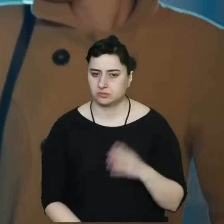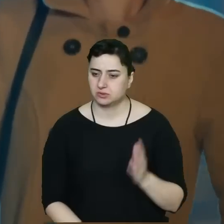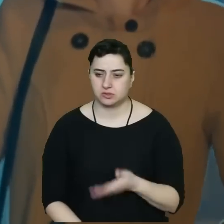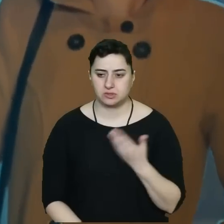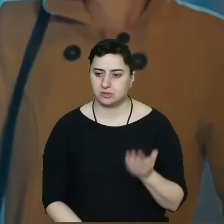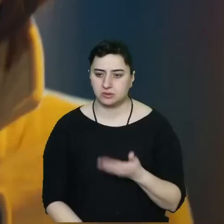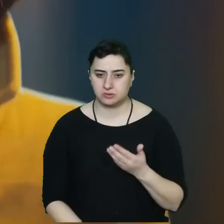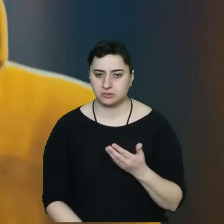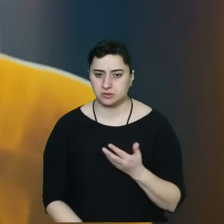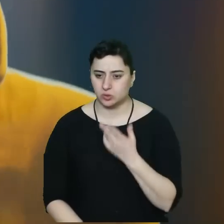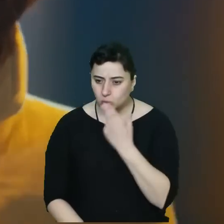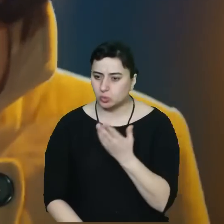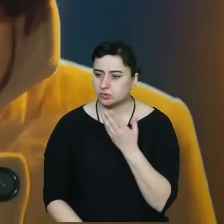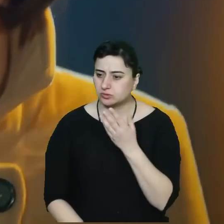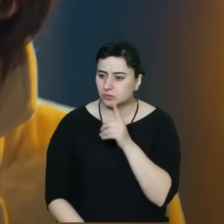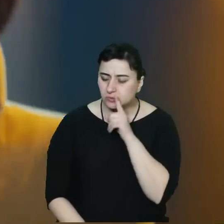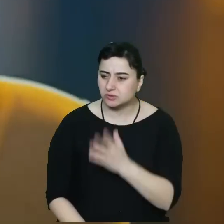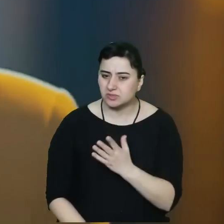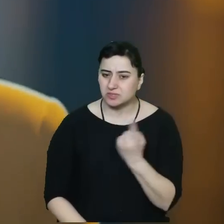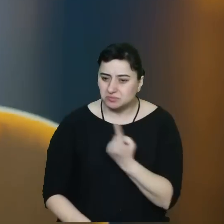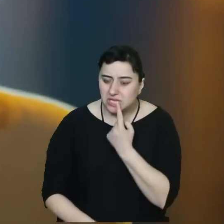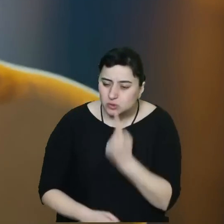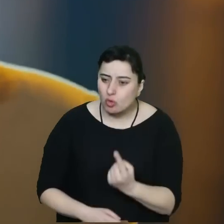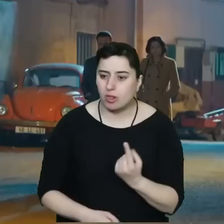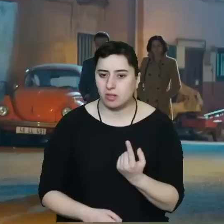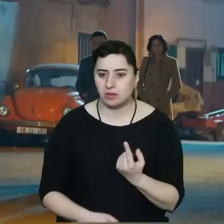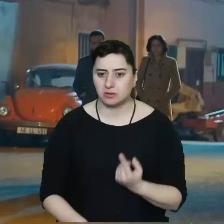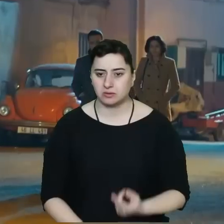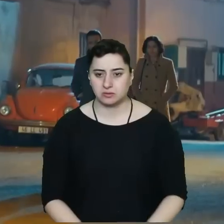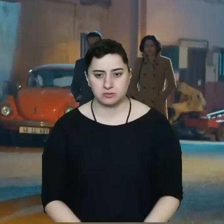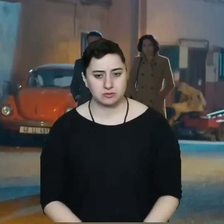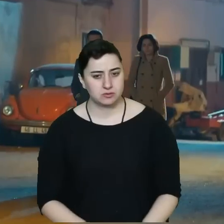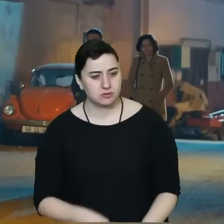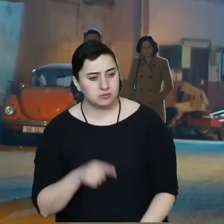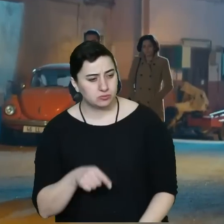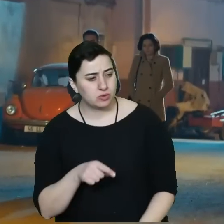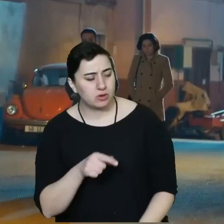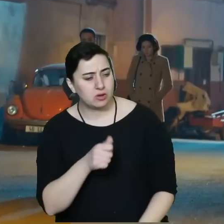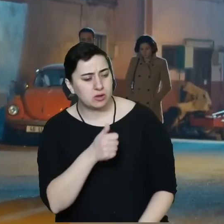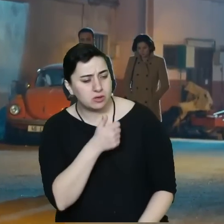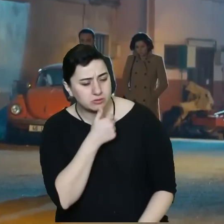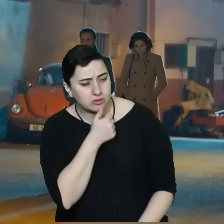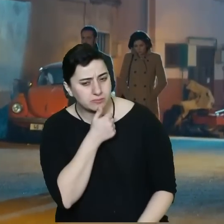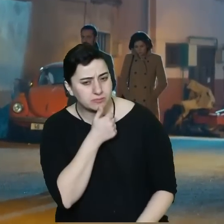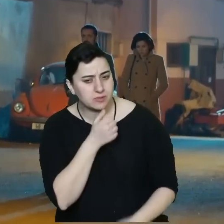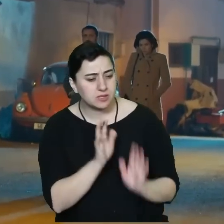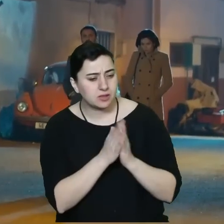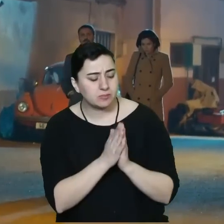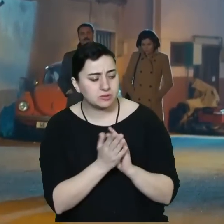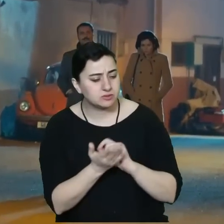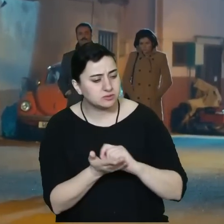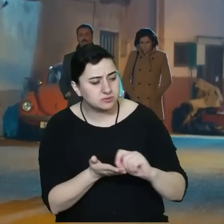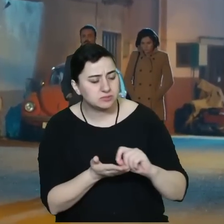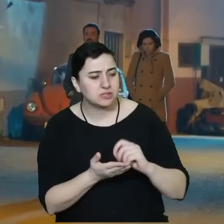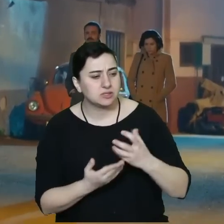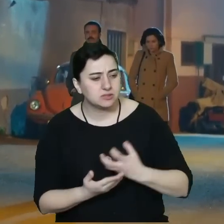Hey, konuşsana bir adam. Bir şey söylesene. Bu adam kitapların uçlarına çizilmiş,